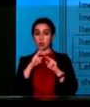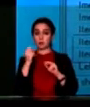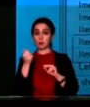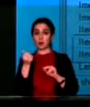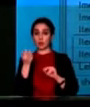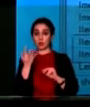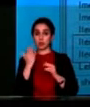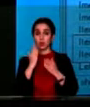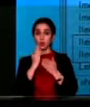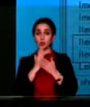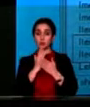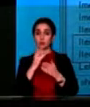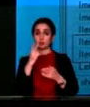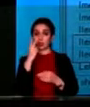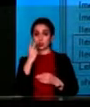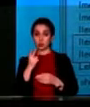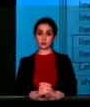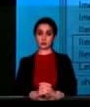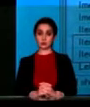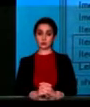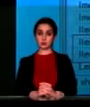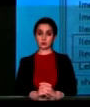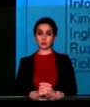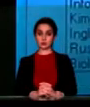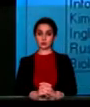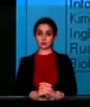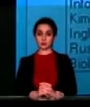qancha xossalarini ko'rib chiqamiz.